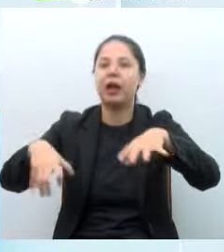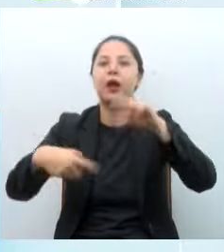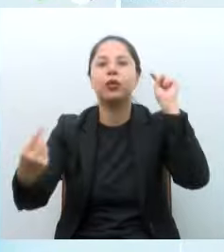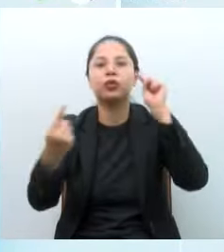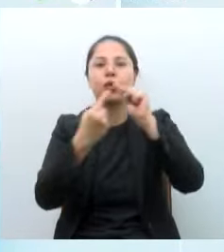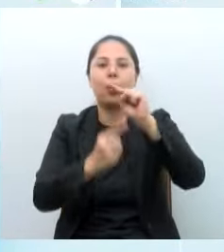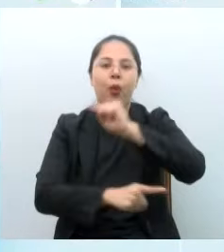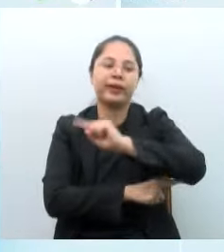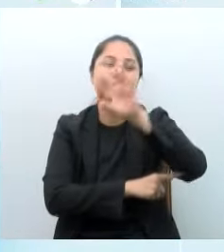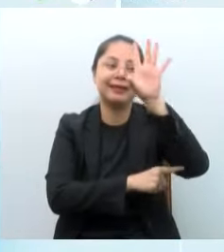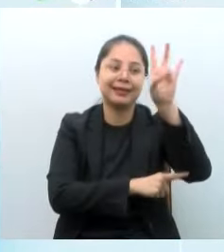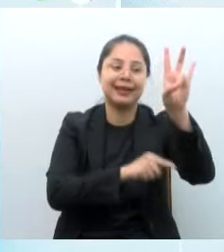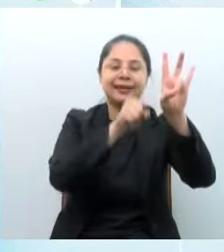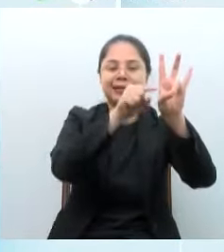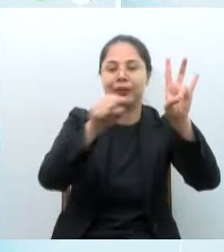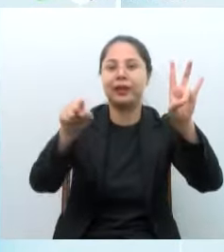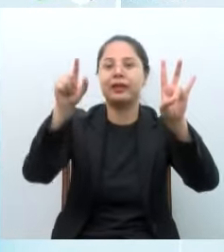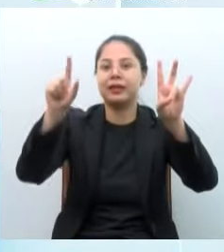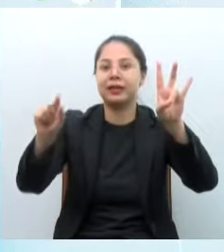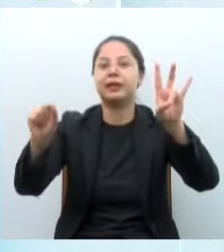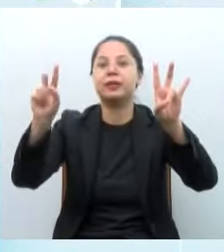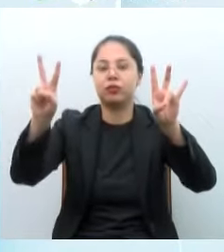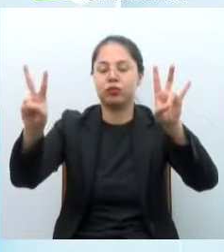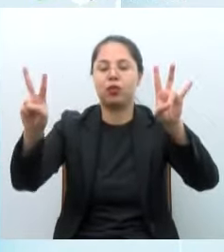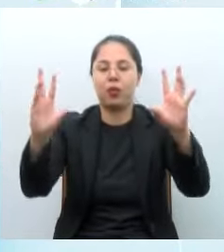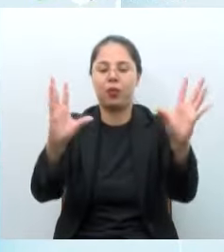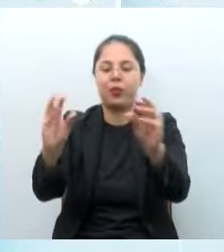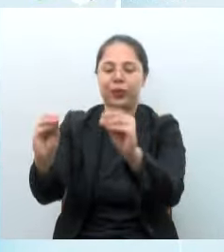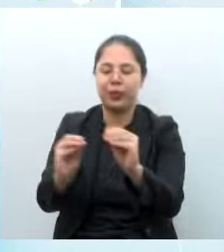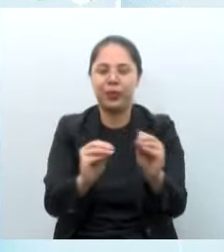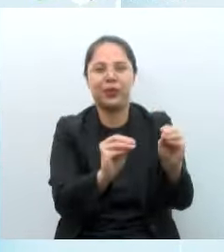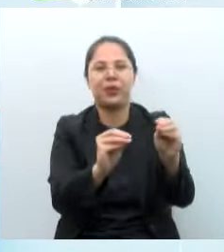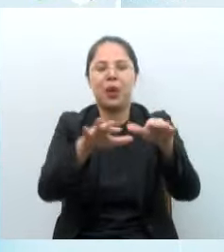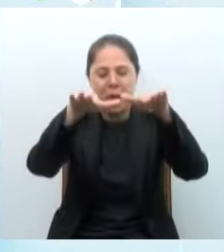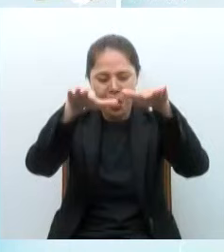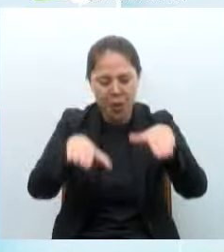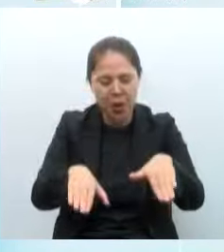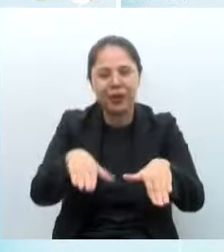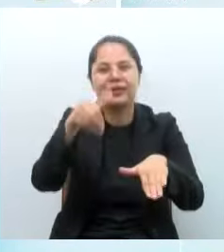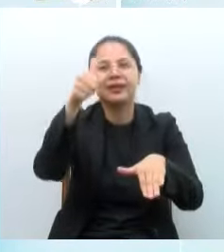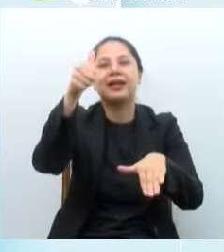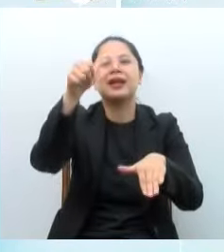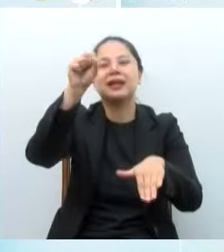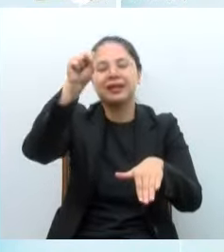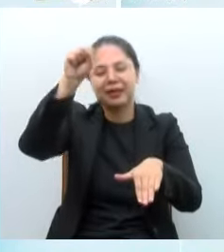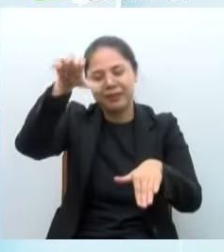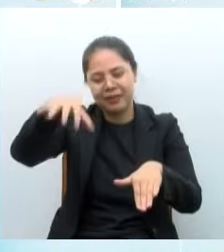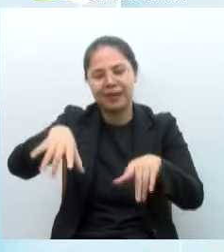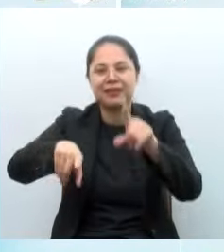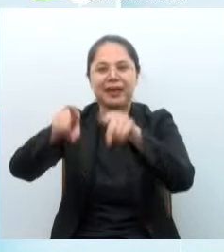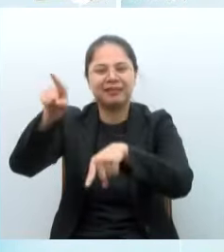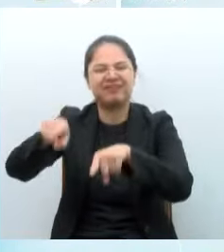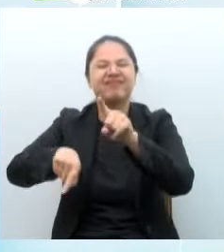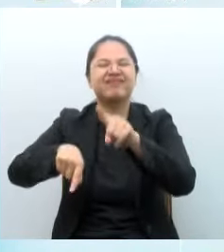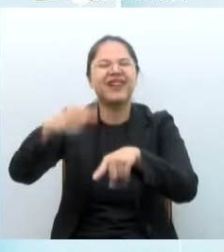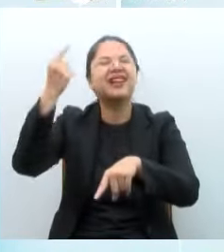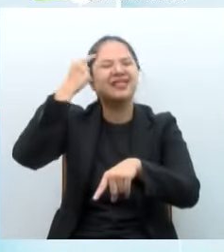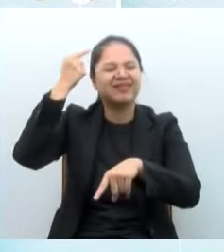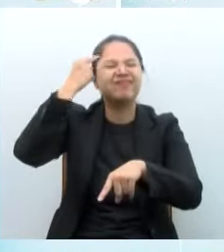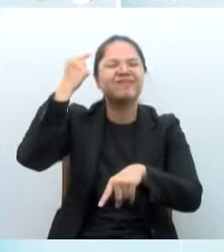ที่22กุมภาที่ผ่านมานี้ก็หลายสำนักก็ลดได้แต่หลายสำนักก็กลับไปคิดอยู่นะครับ